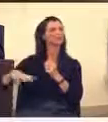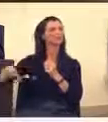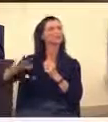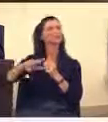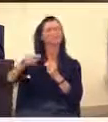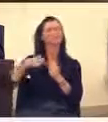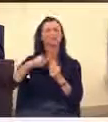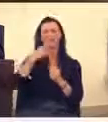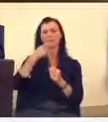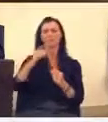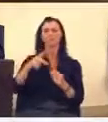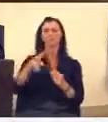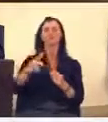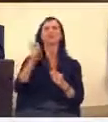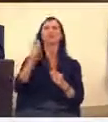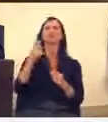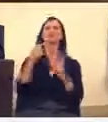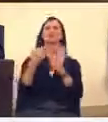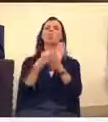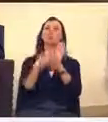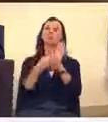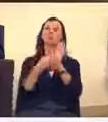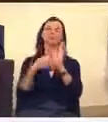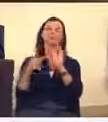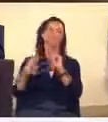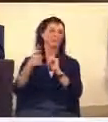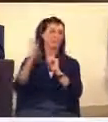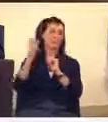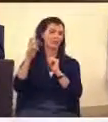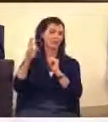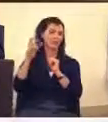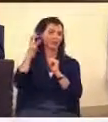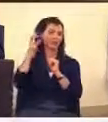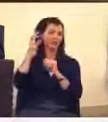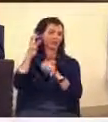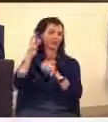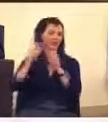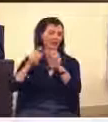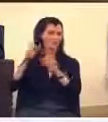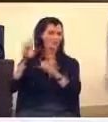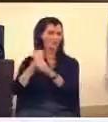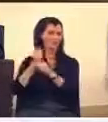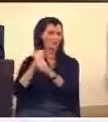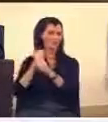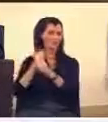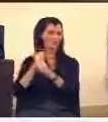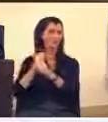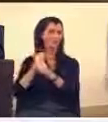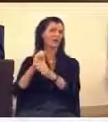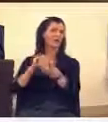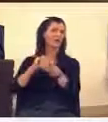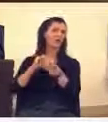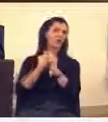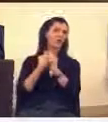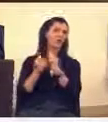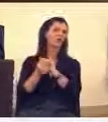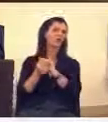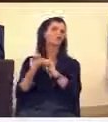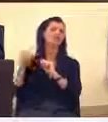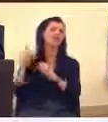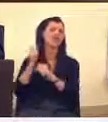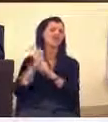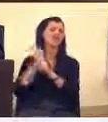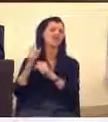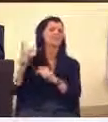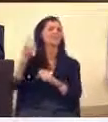מדברים על נשק חוקי ולא נשק בלתי חוקי, שזה נשק של אנשים שעובדים בשירות שמחייב אותם, או שהעבודה שלהם דורשת מהם